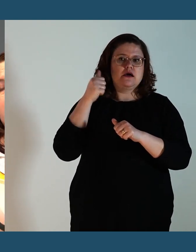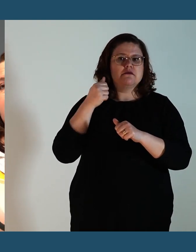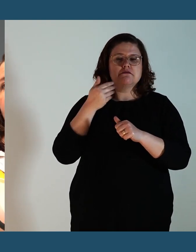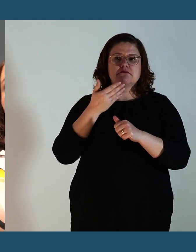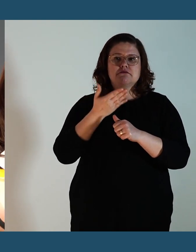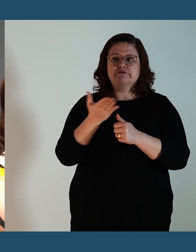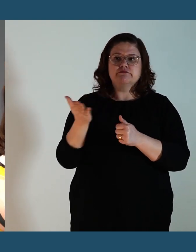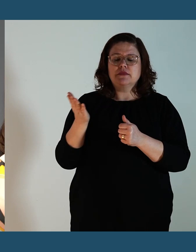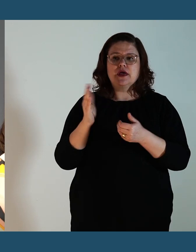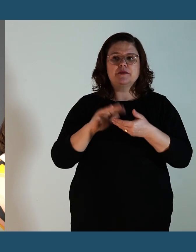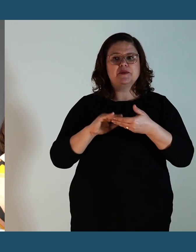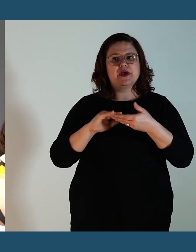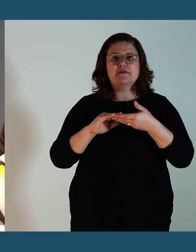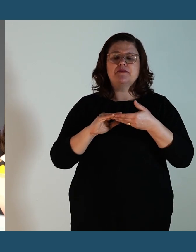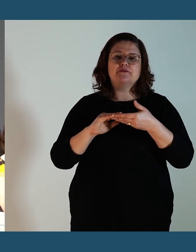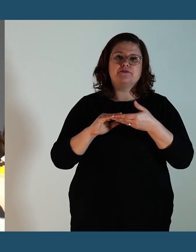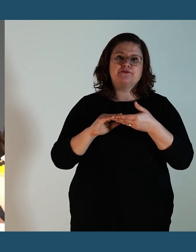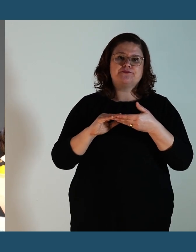tällainen